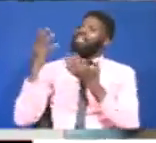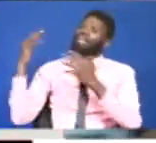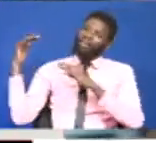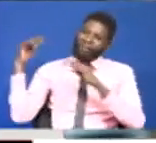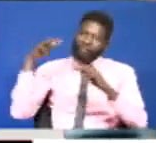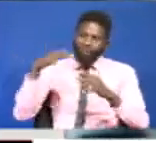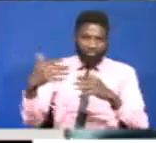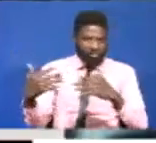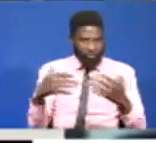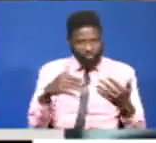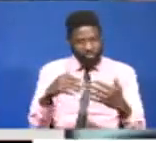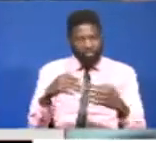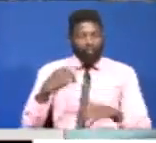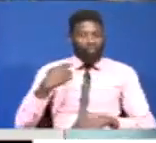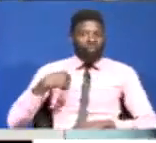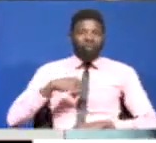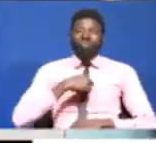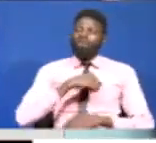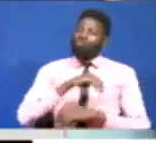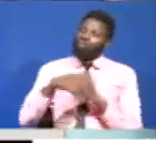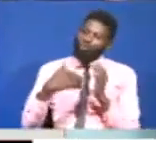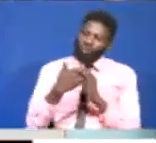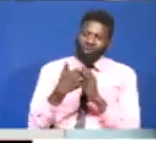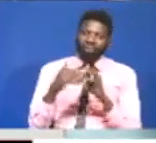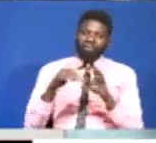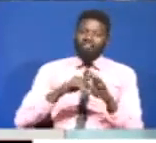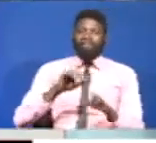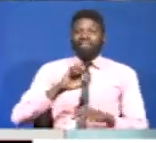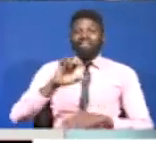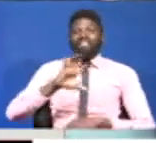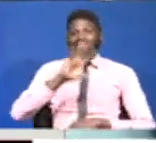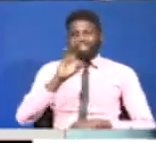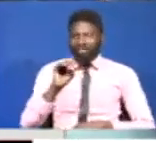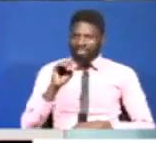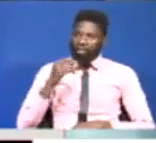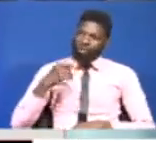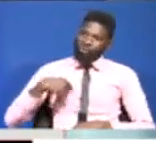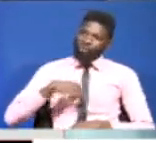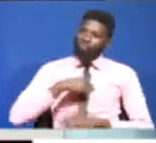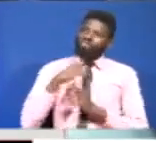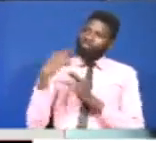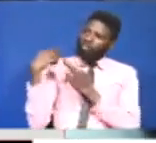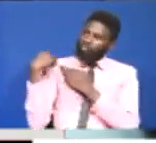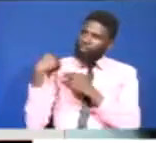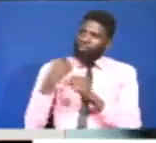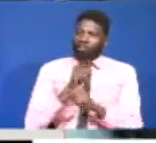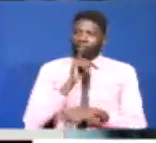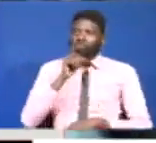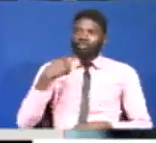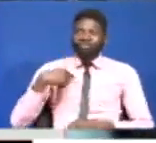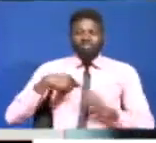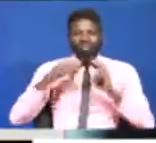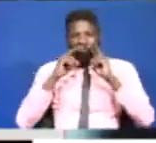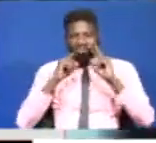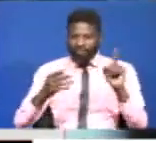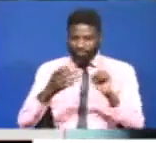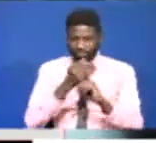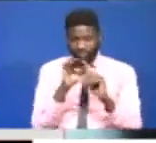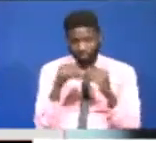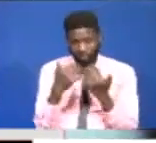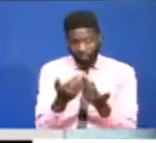sisi zote kama Wanaafrika Mashariki kuhakikisha ya kwamba tumepata amani, na amani ya kudumu ni kusema tuko na